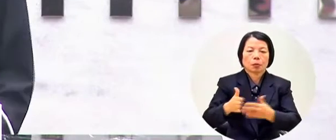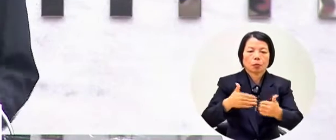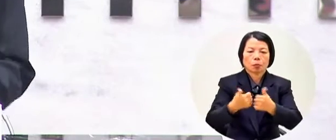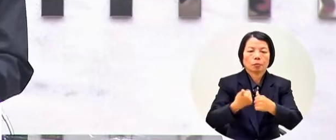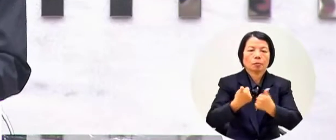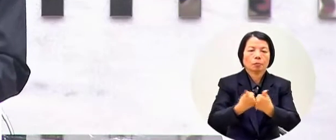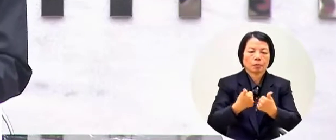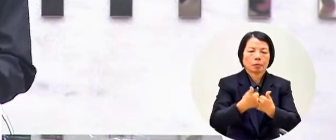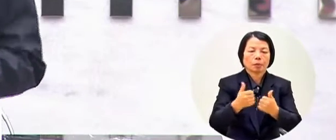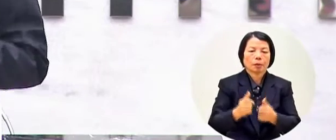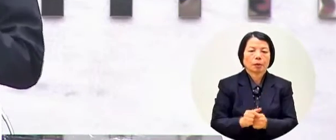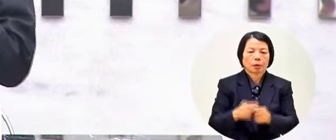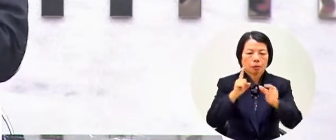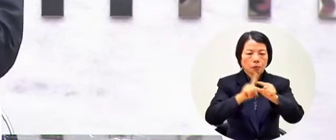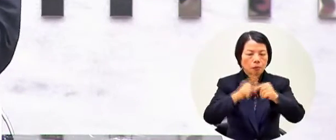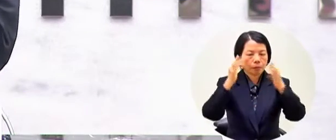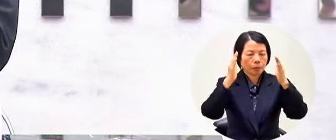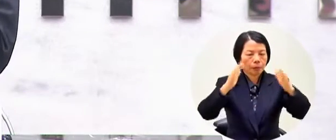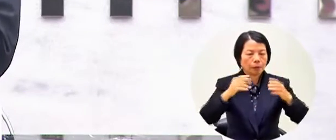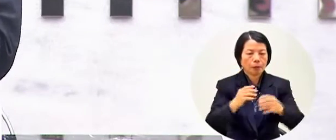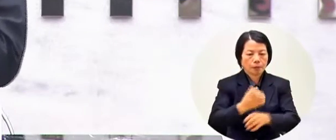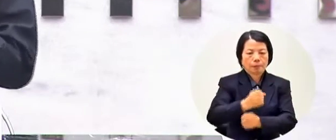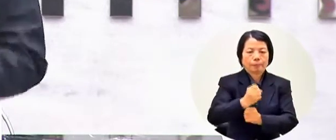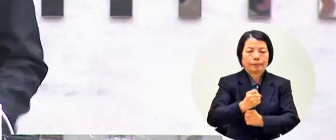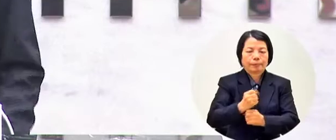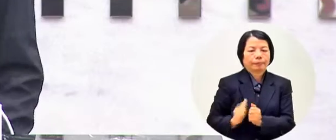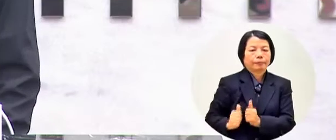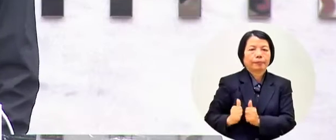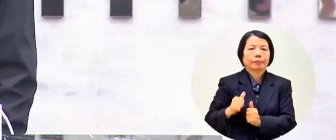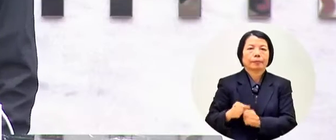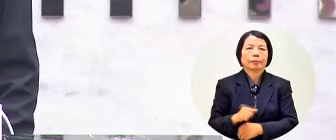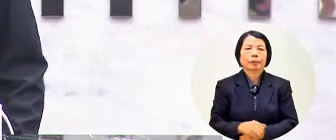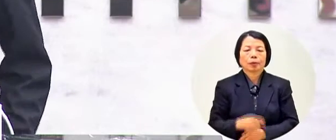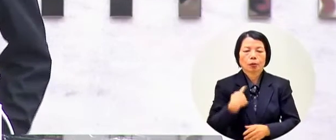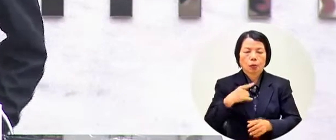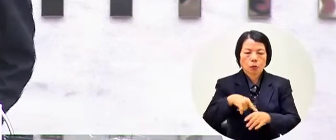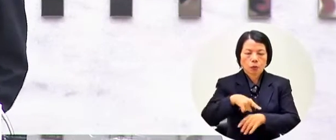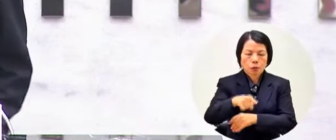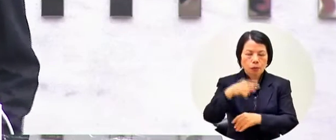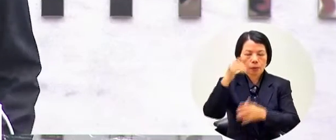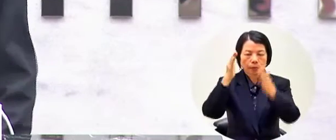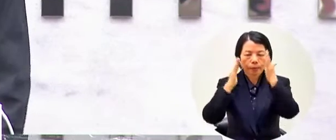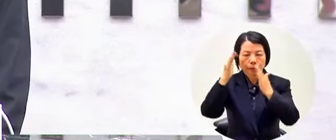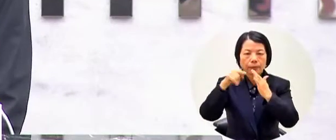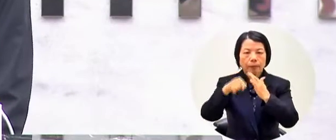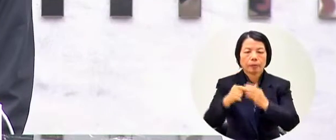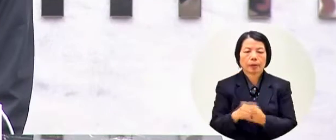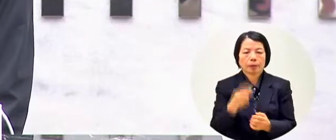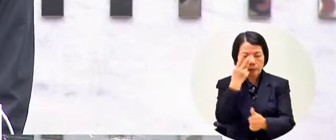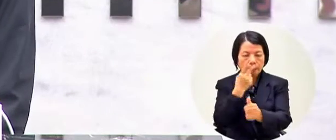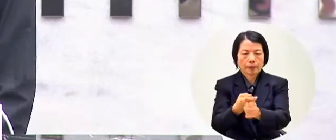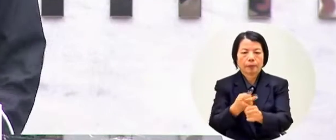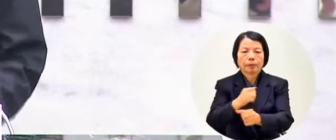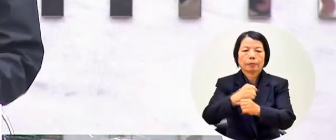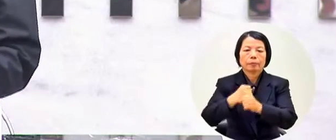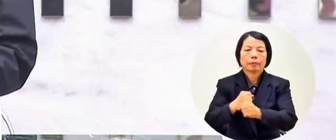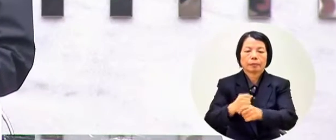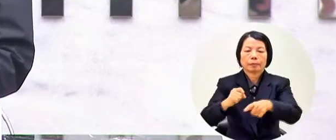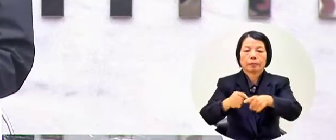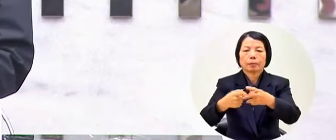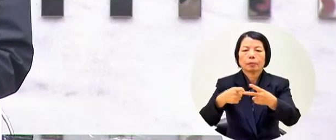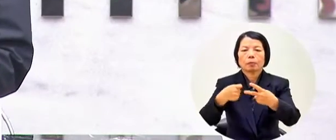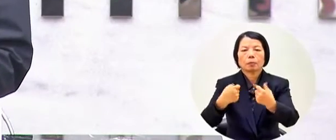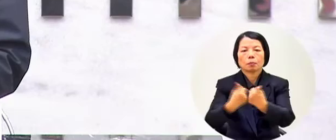杯马术比赛。今年2月底，我趁着马来之行，也拜访了雪兰莪赛马工会及所属马